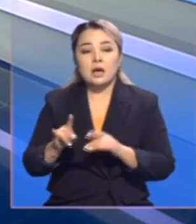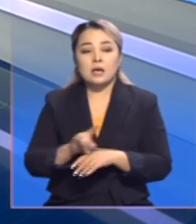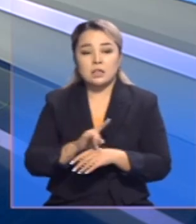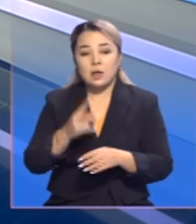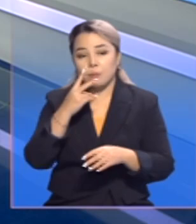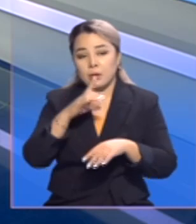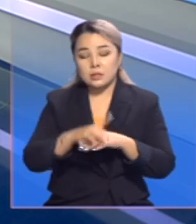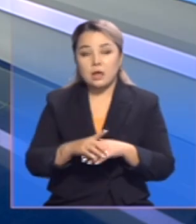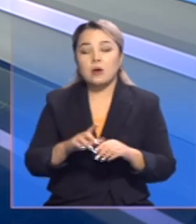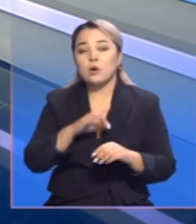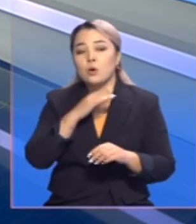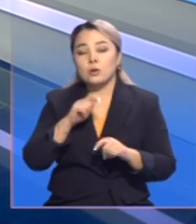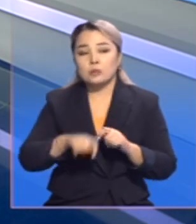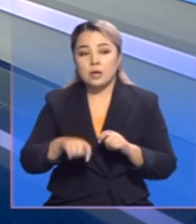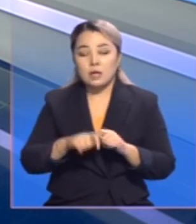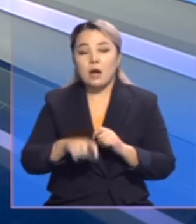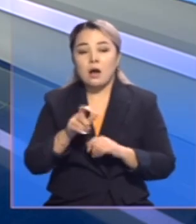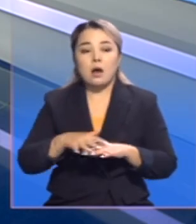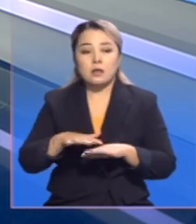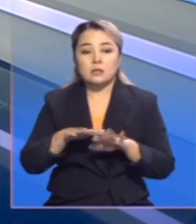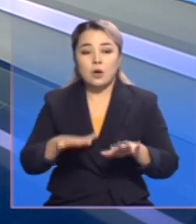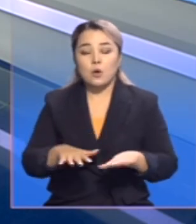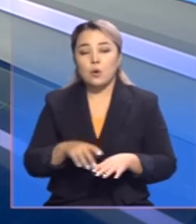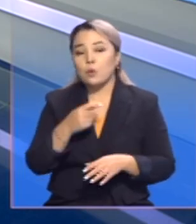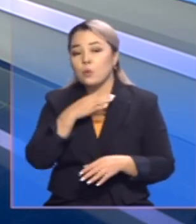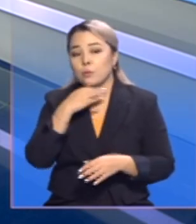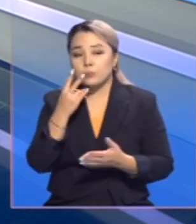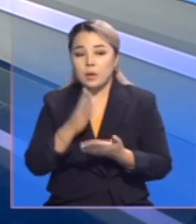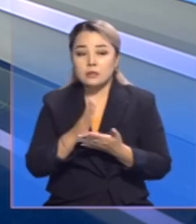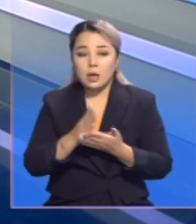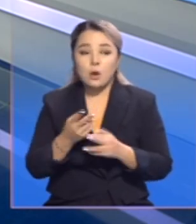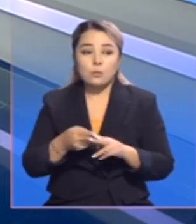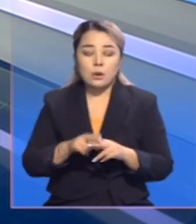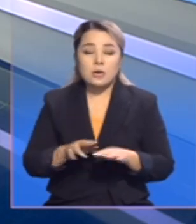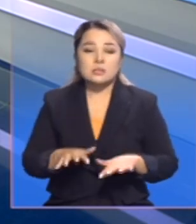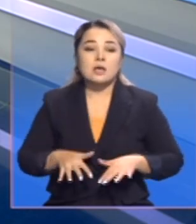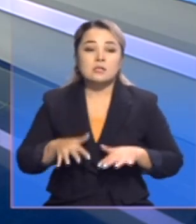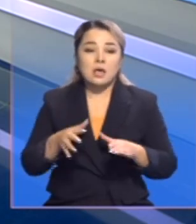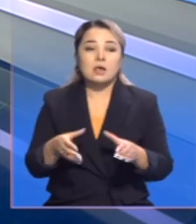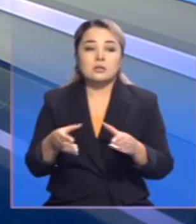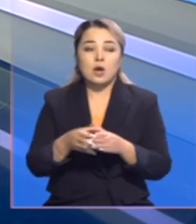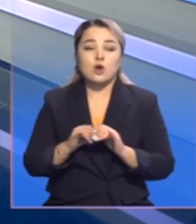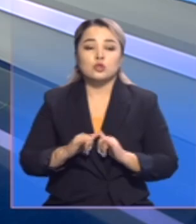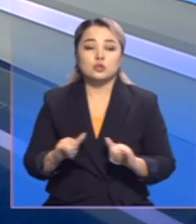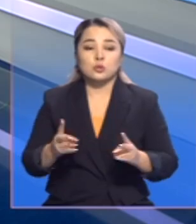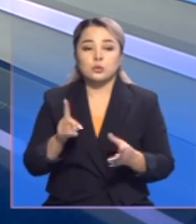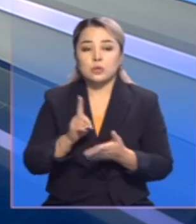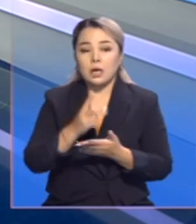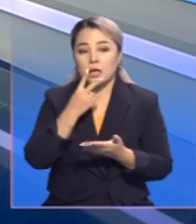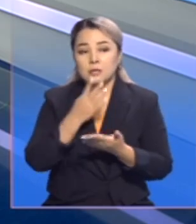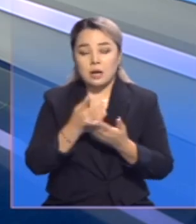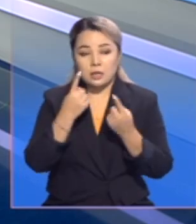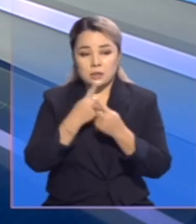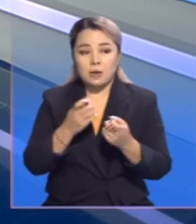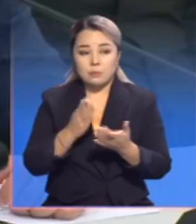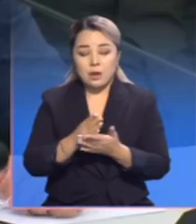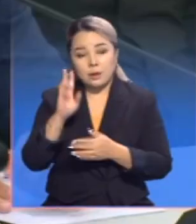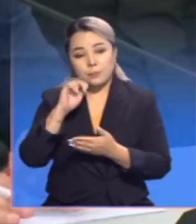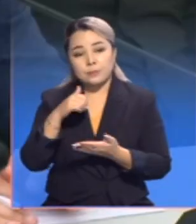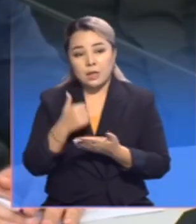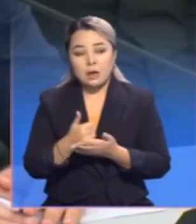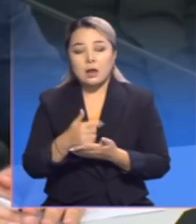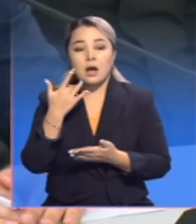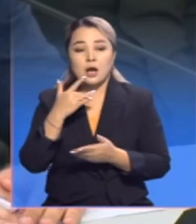алаяқтарынан сан соғып қалған азаматтарда аз емес. Мұның бәрі кибер қалқанымызды күшейту керек екенін көрсетеді. Мемлекет